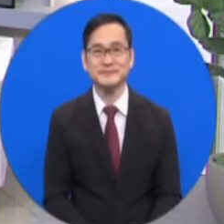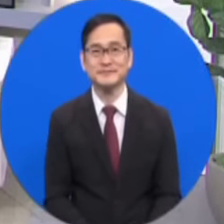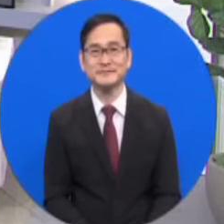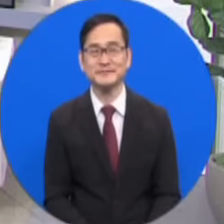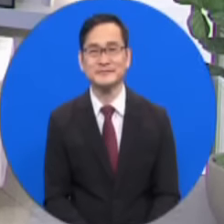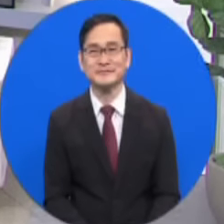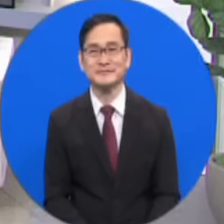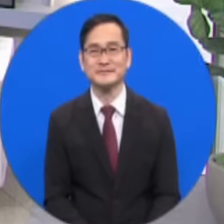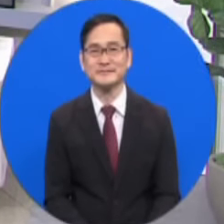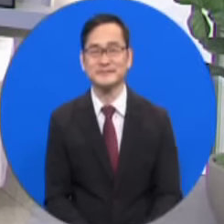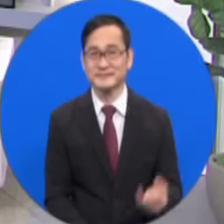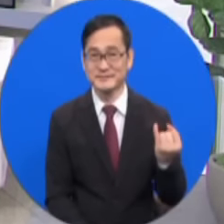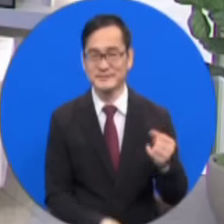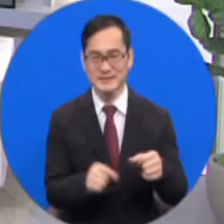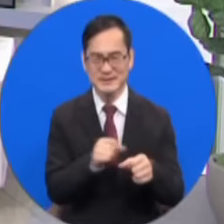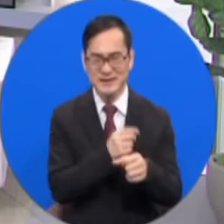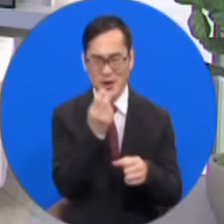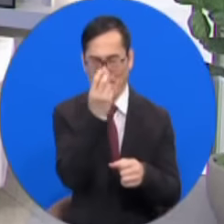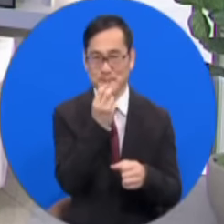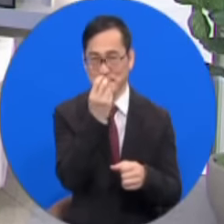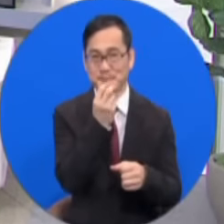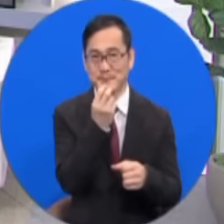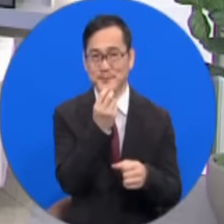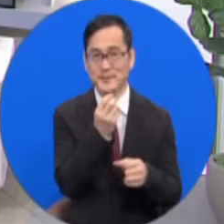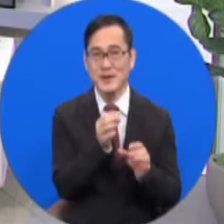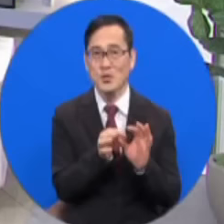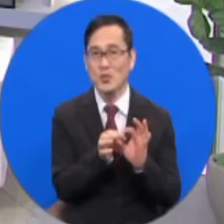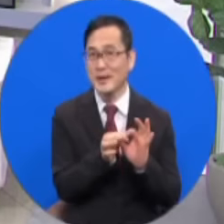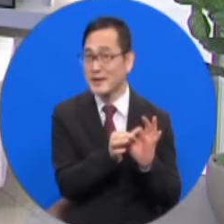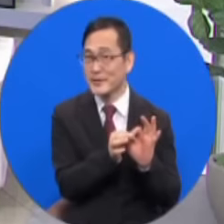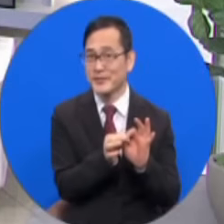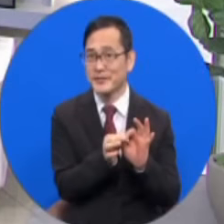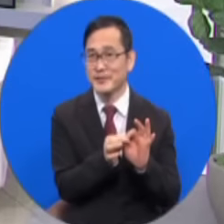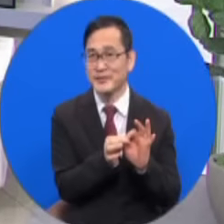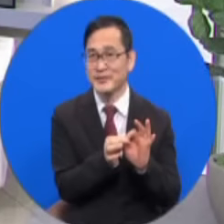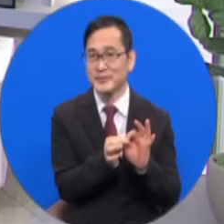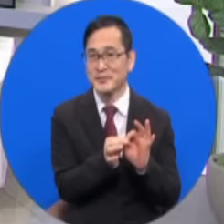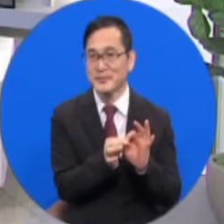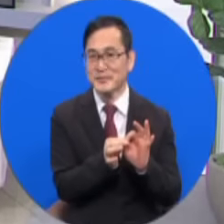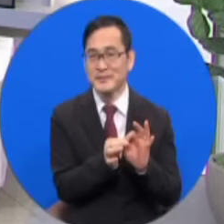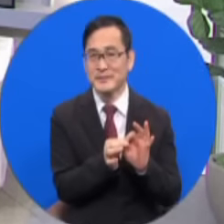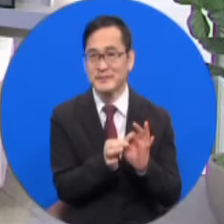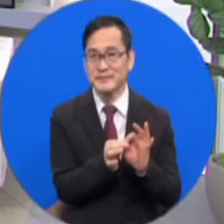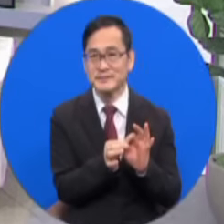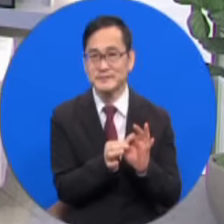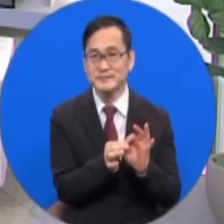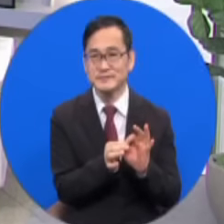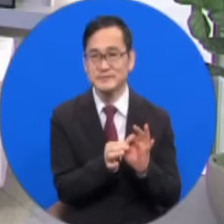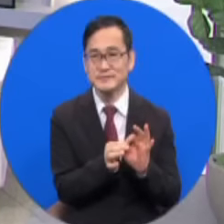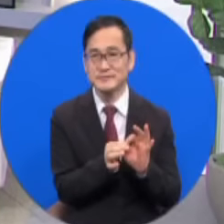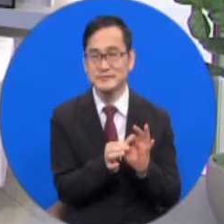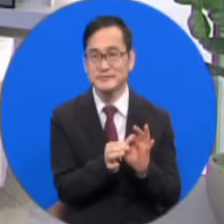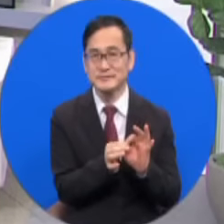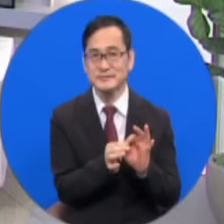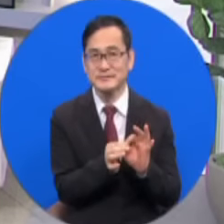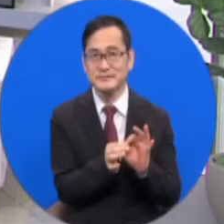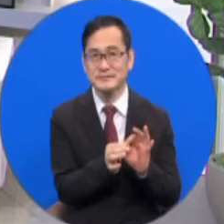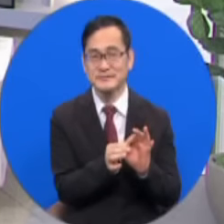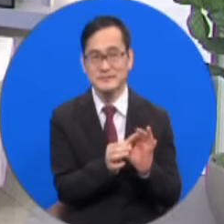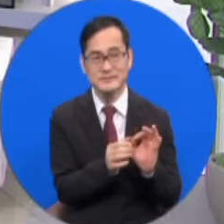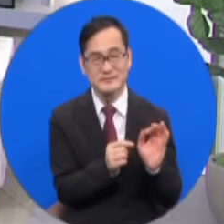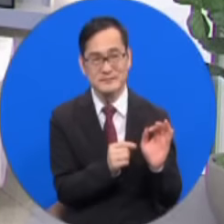특검 여사 특검과 관련해서 이탈표가 많이 나왔잖아요 만약에 오늘 대통령과 대표의 면담 때 아무것도 타 되지 않고